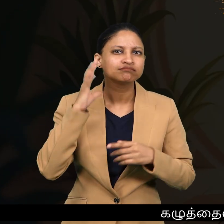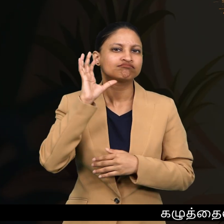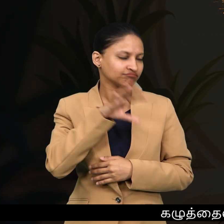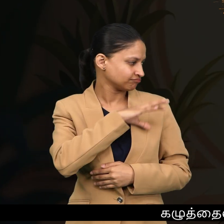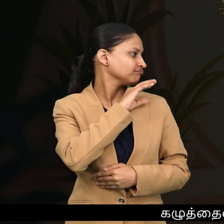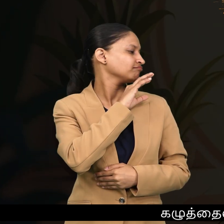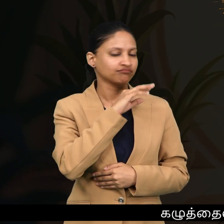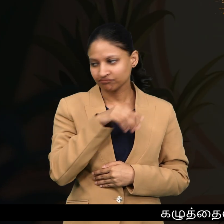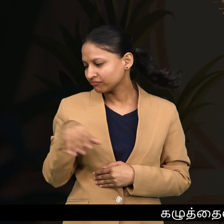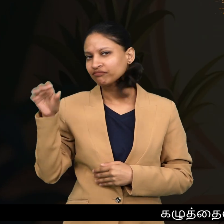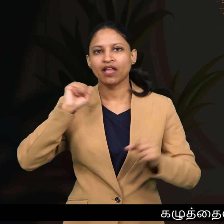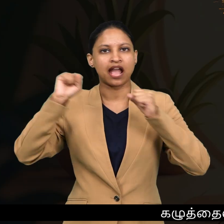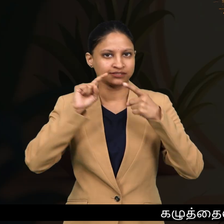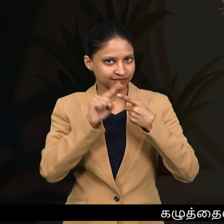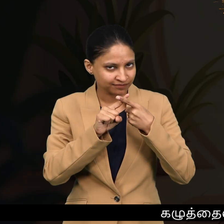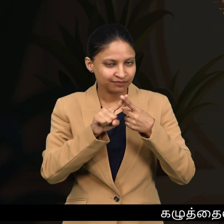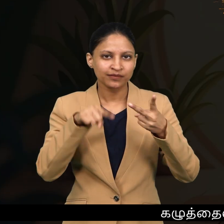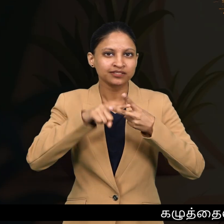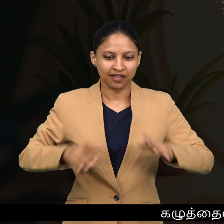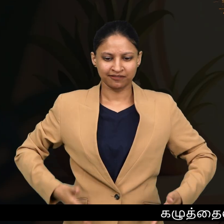கழுத்தை வளைத்தல் பயிற்சி,